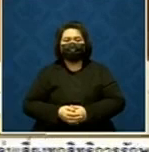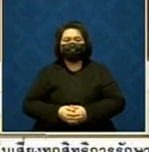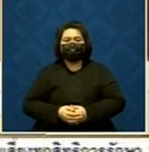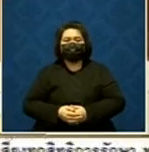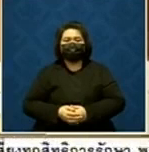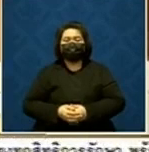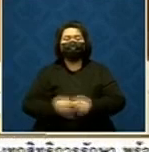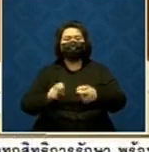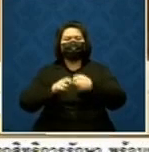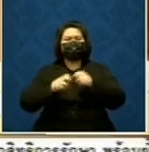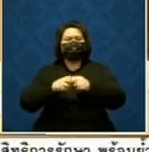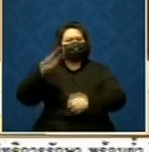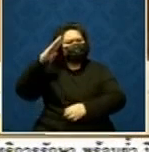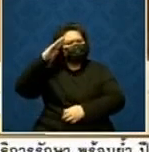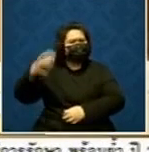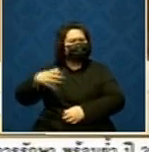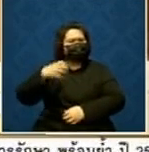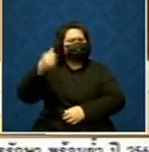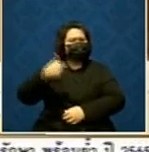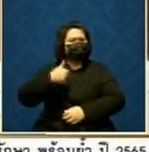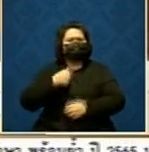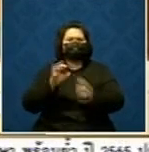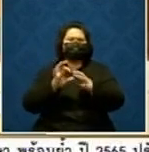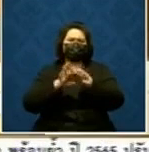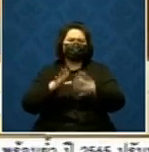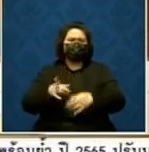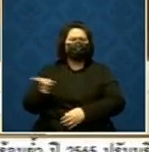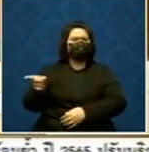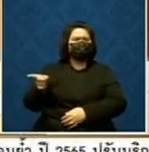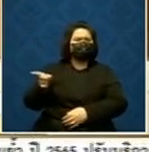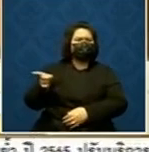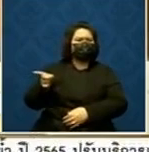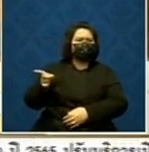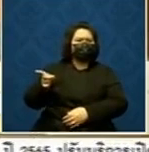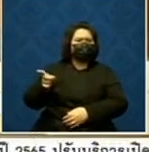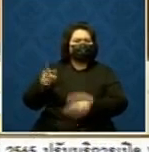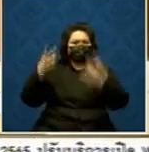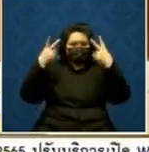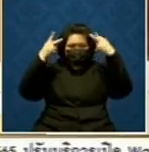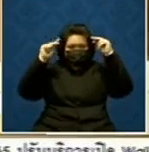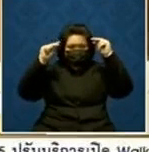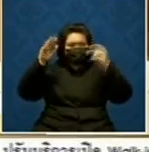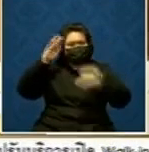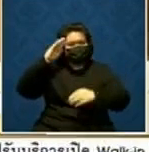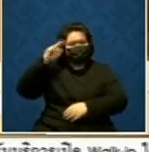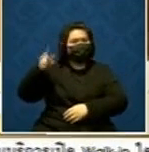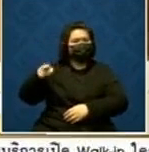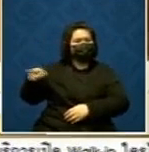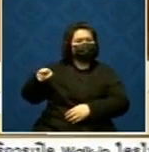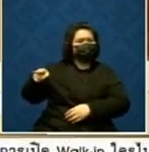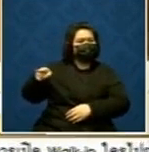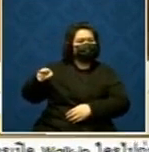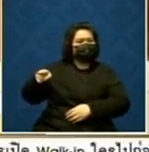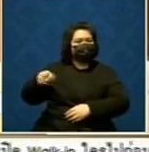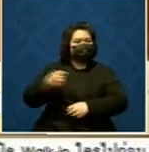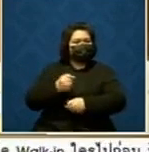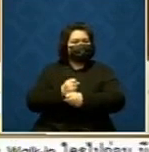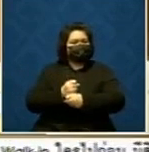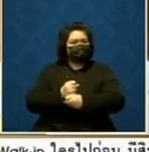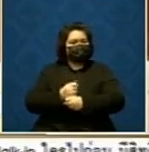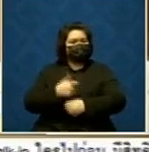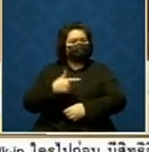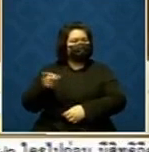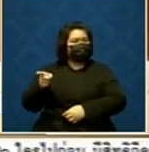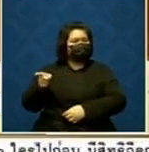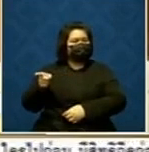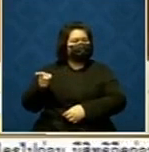อารัฐบาลเก่าออกถูกไหมแต่ระบอบการปกครองประชาธิปไตยอันมีพระมหากษัตริย์ทรงเป็นมุขยังคงอยู่